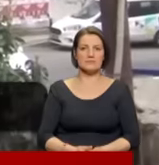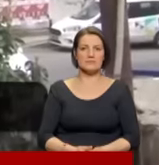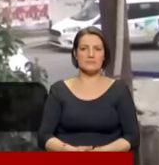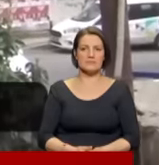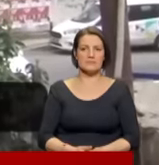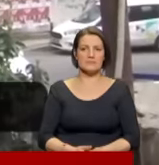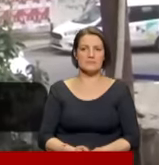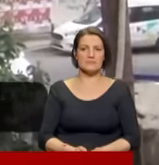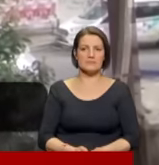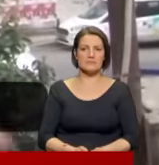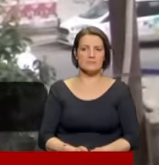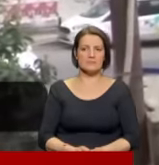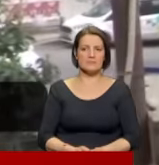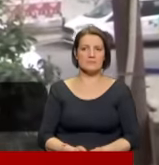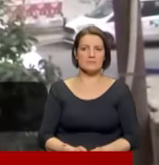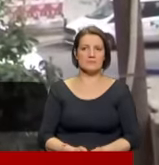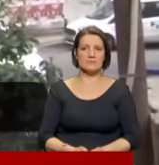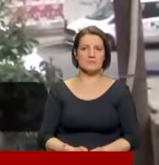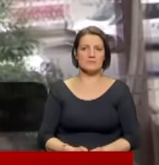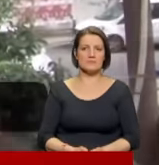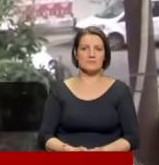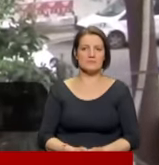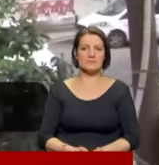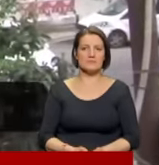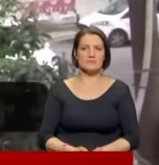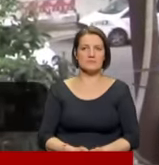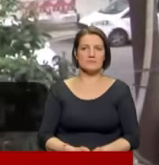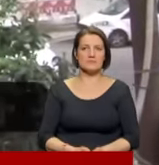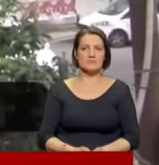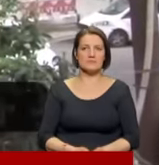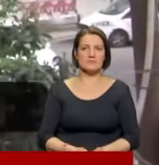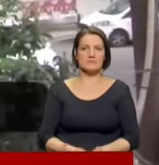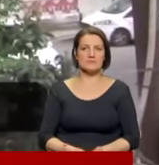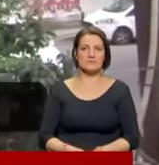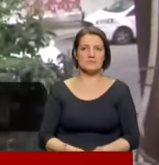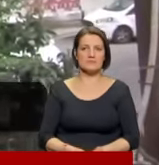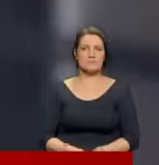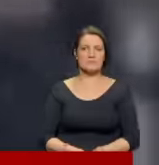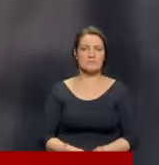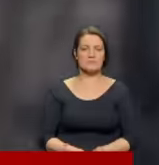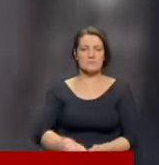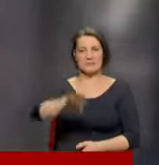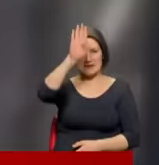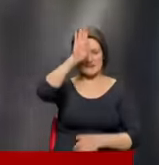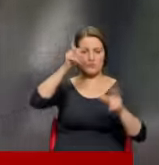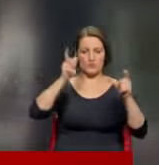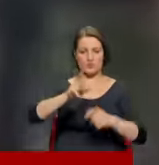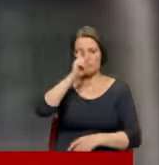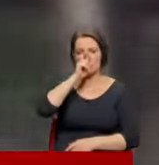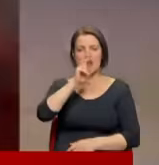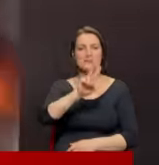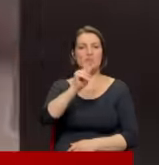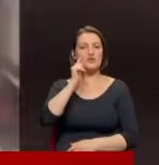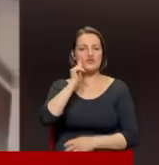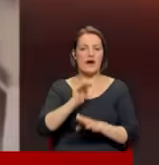Evimize girdik ama hoş bir bayram değil. Biz onun acılığını en derinden paylaşıyoruz. İstanbul Beşiktaş'ta